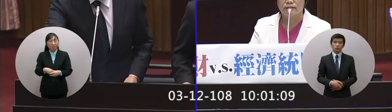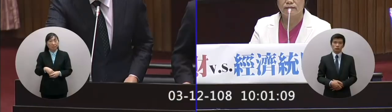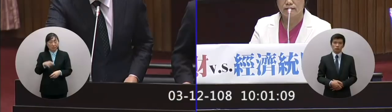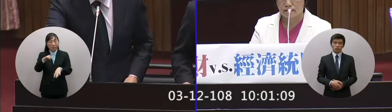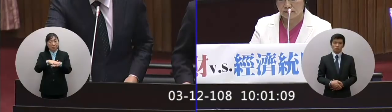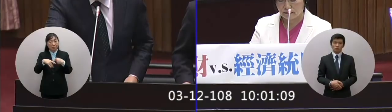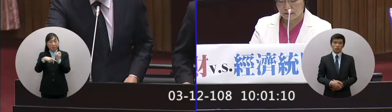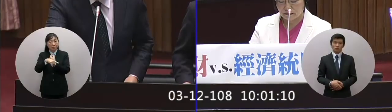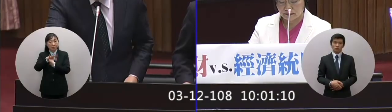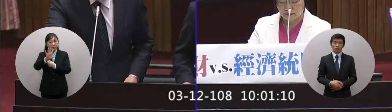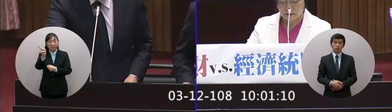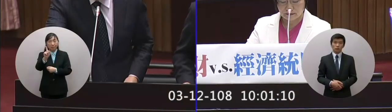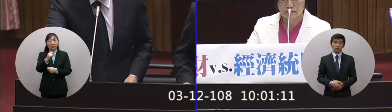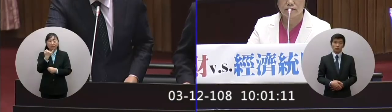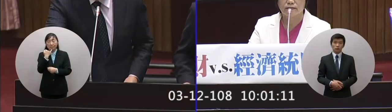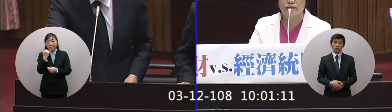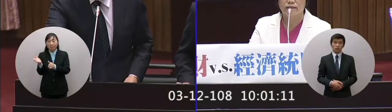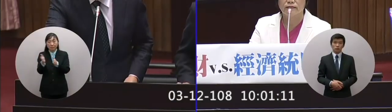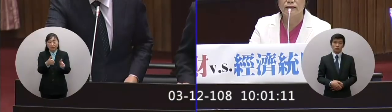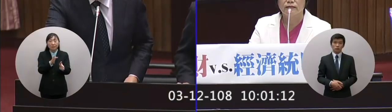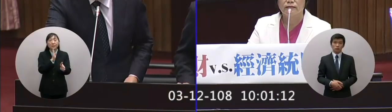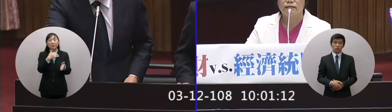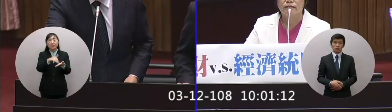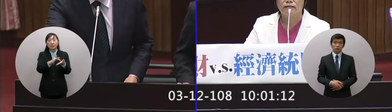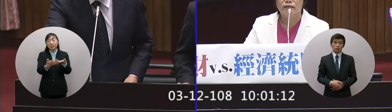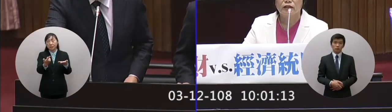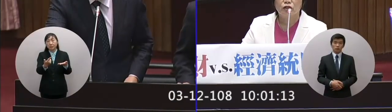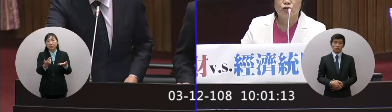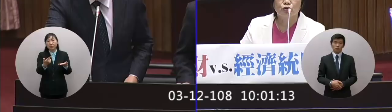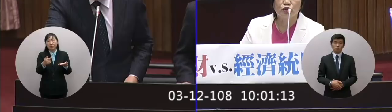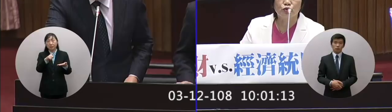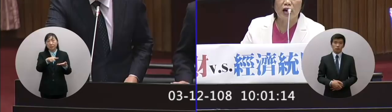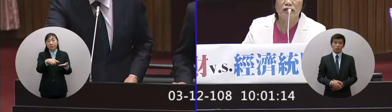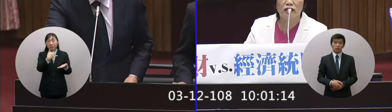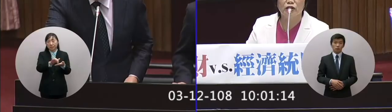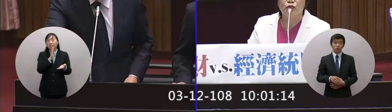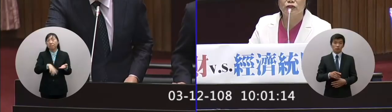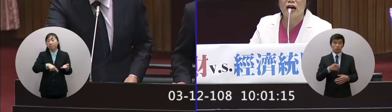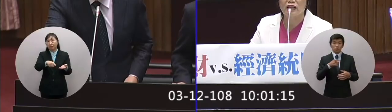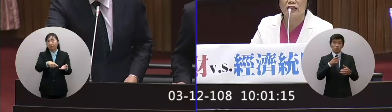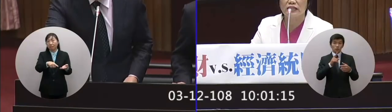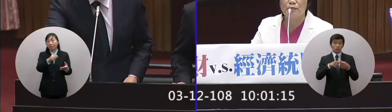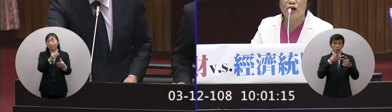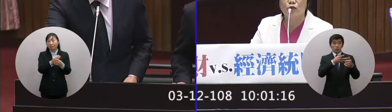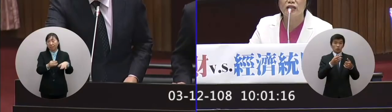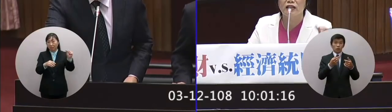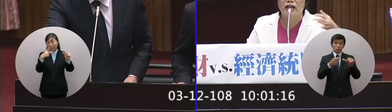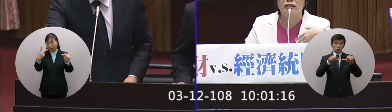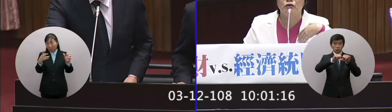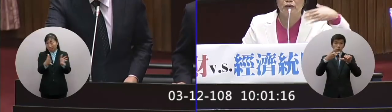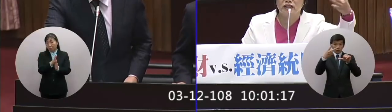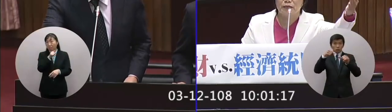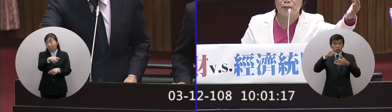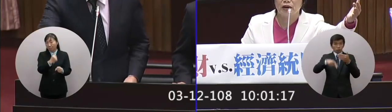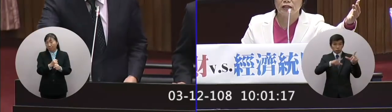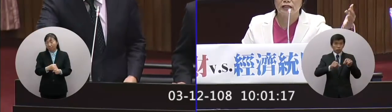些要引导到我们应该认为的五加二产业里面来进行这一个透过。 所以主委还是认为是五加二产业吗？五加二